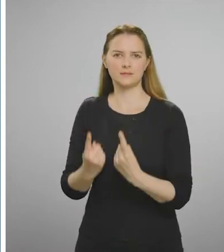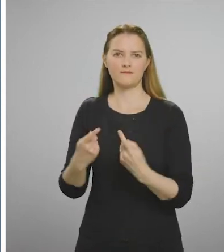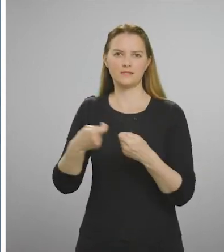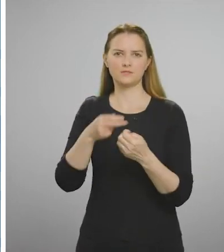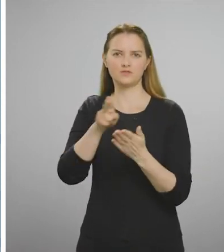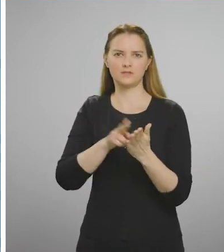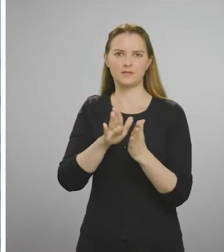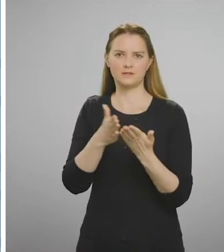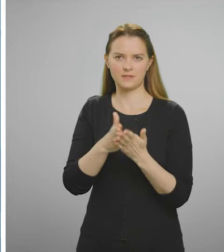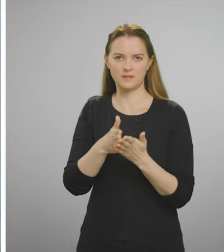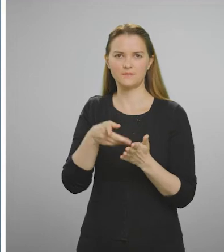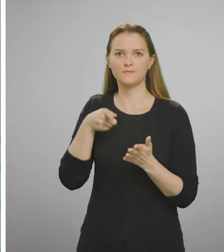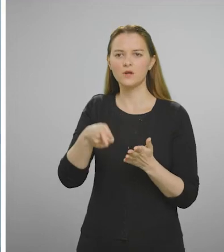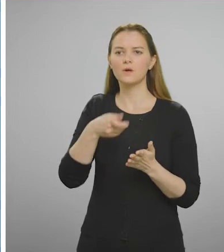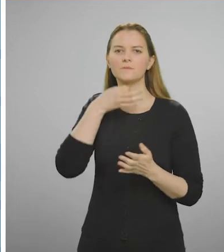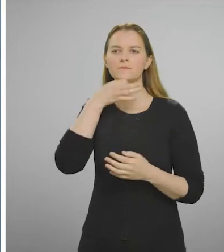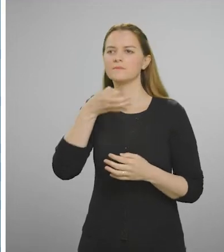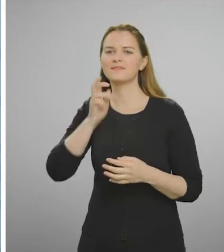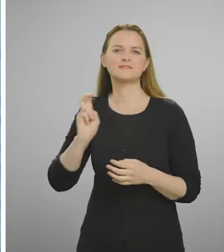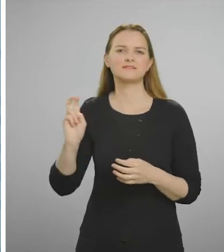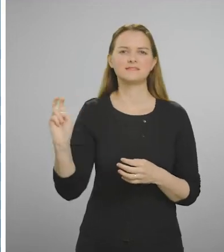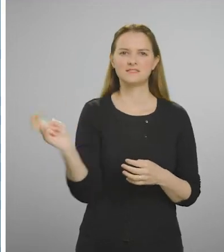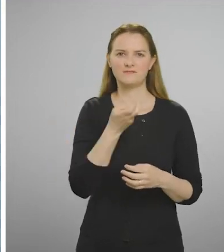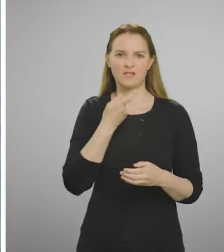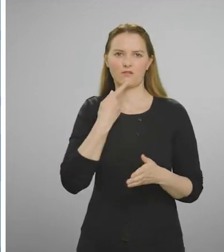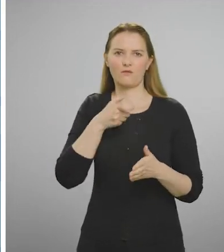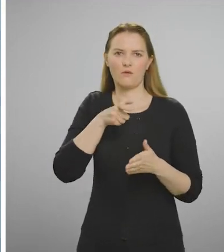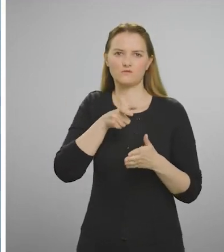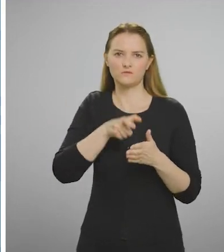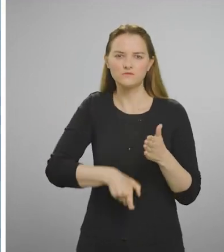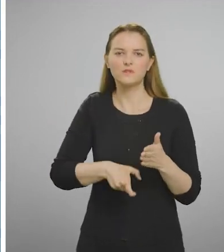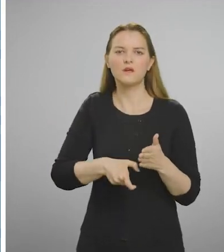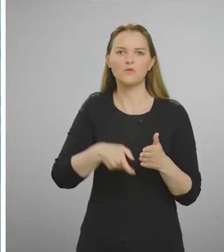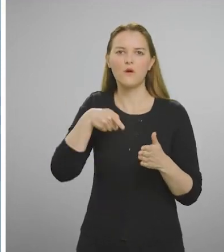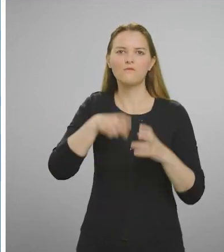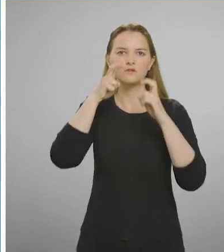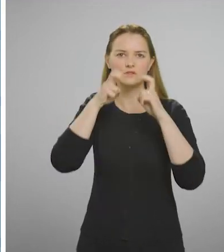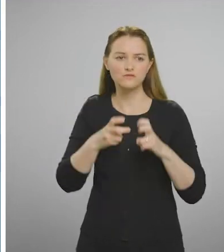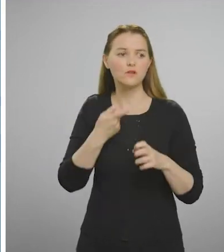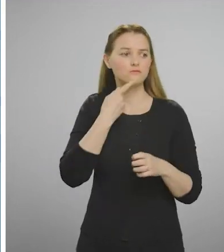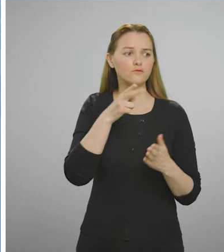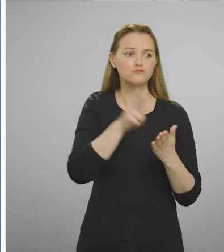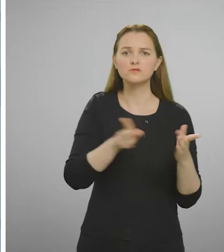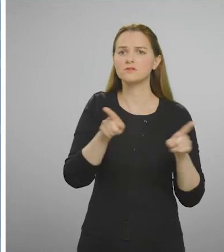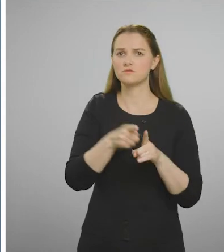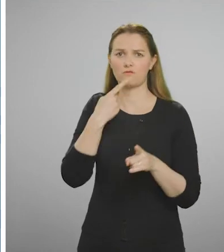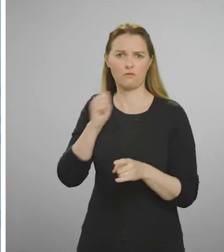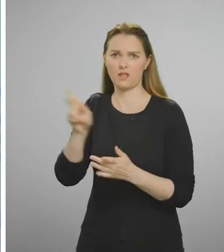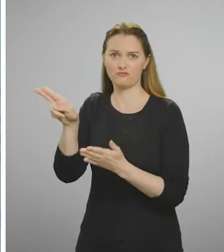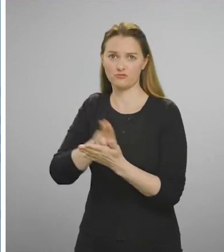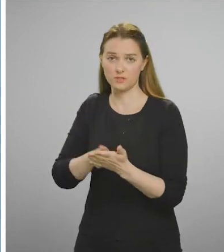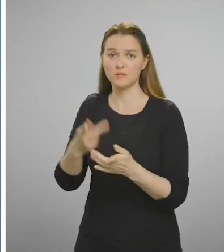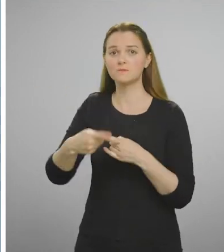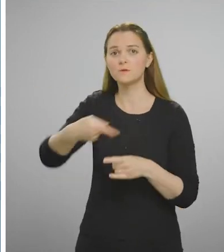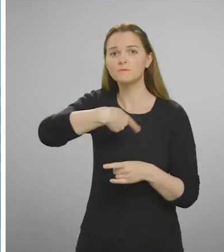ovdje postavljena upućena su svim sudionicima istraživanja, i onima koji čitaju i onima koji ne čitaju, kako bi se mogla